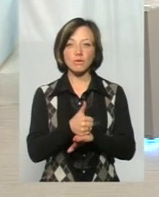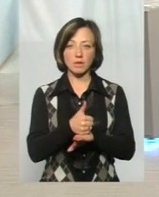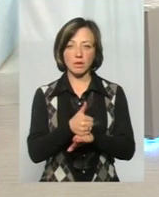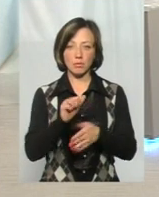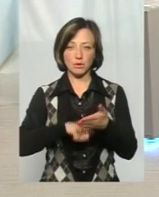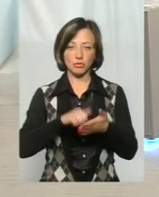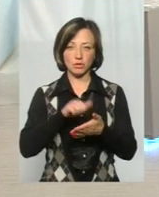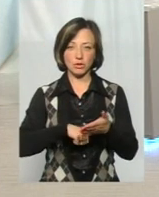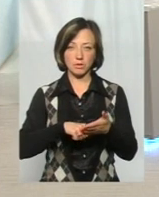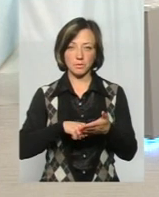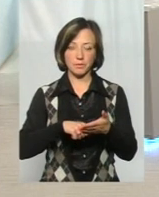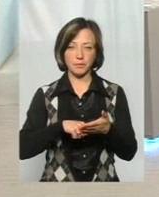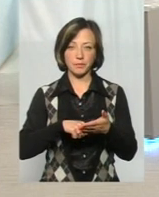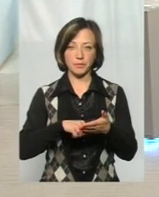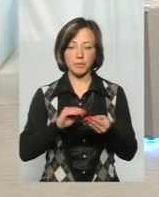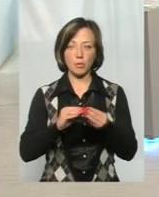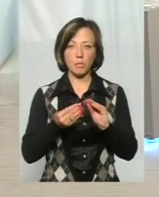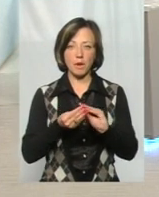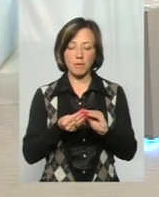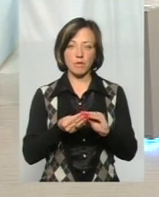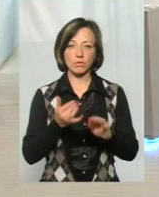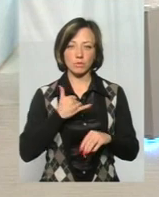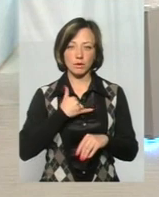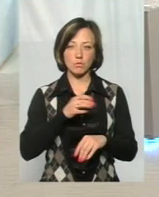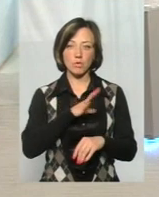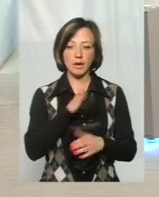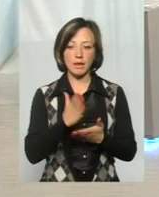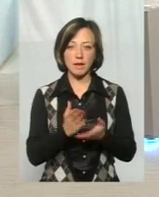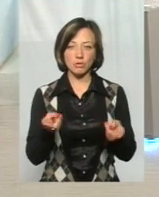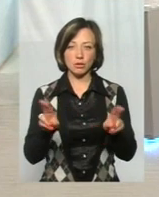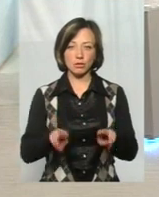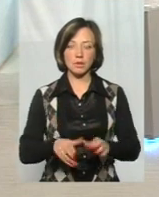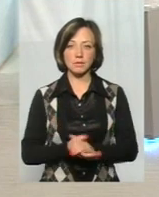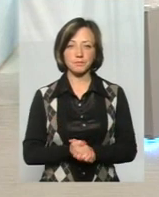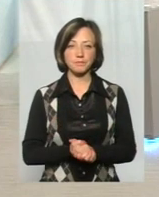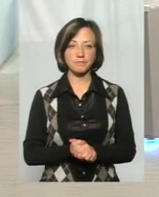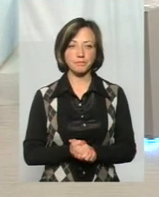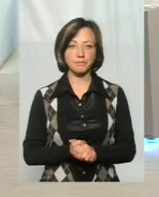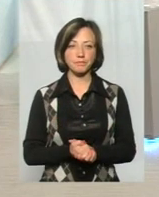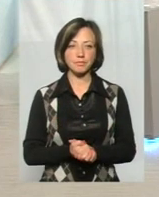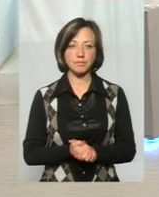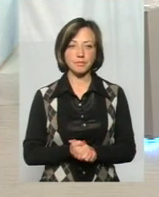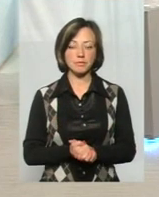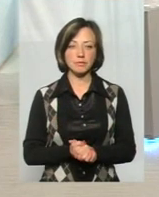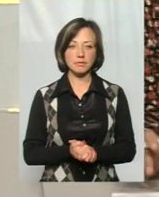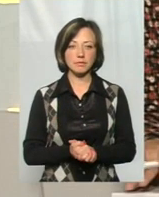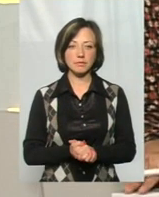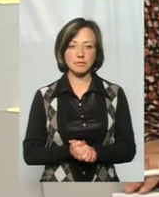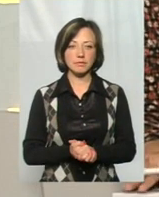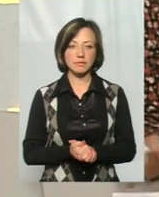напрямок і основна проблема, яка в нас була, є і залишається. От ми